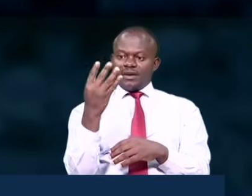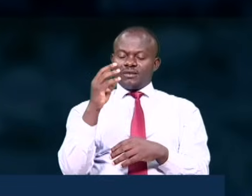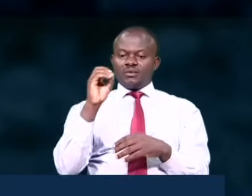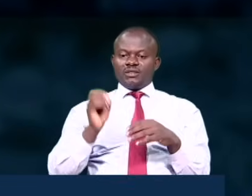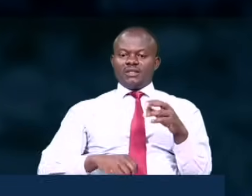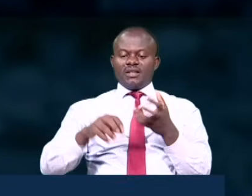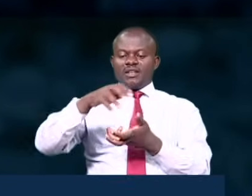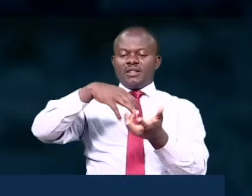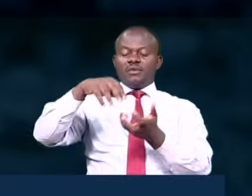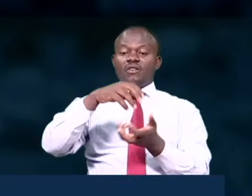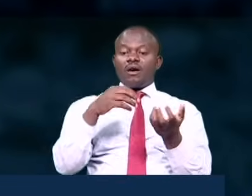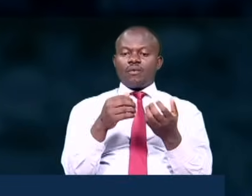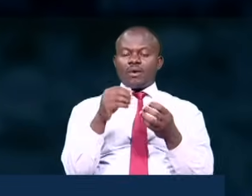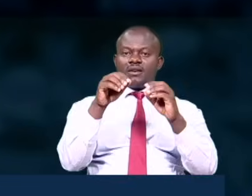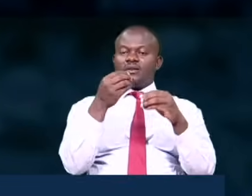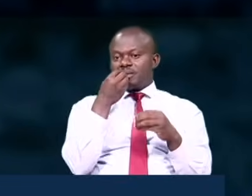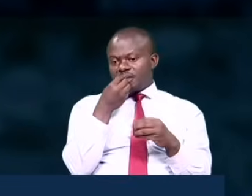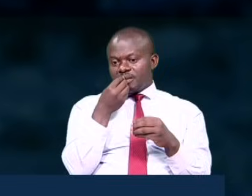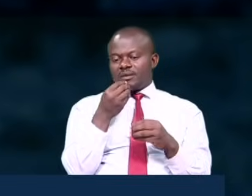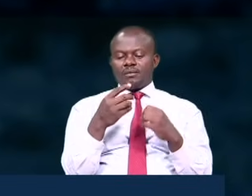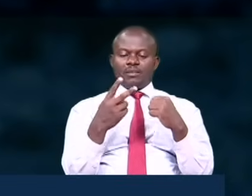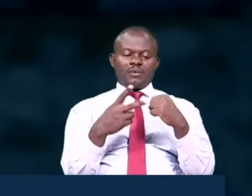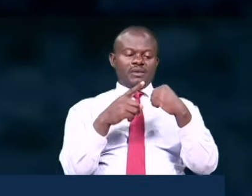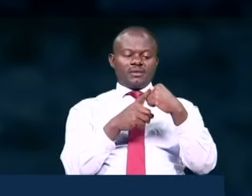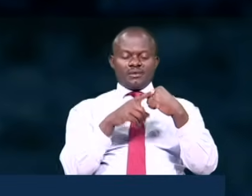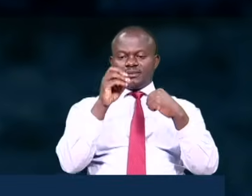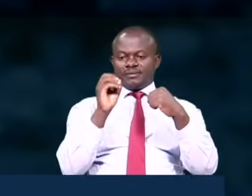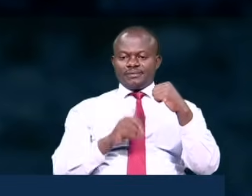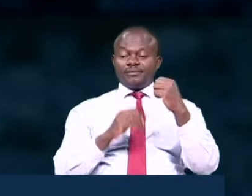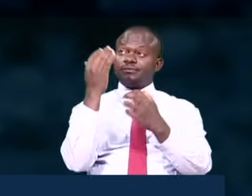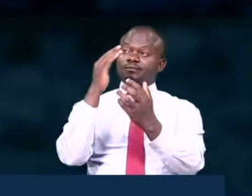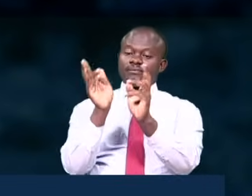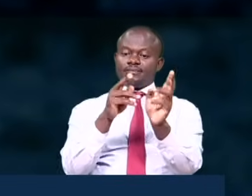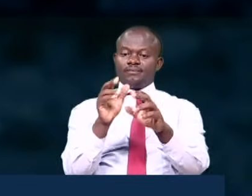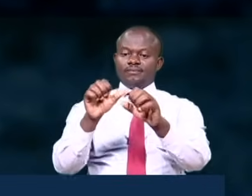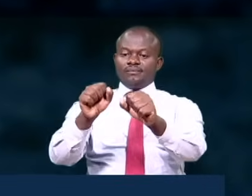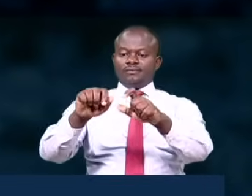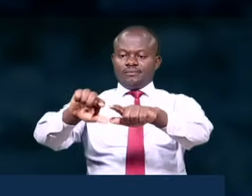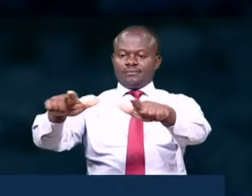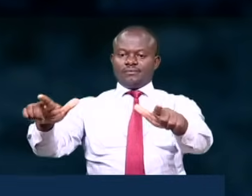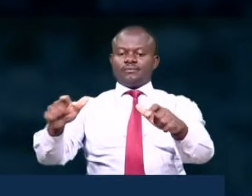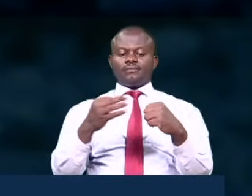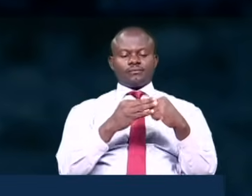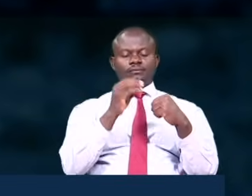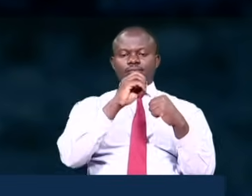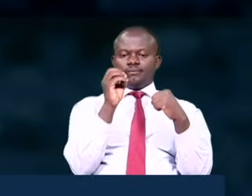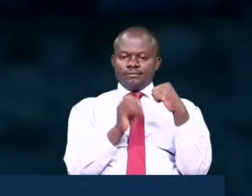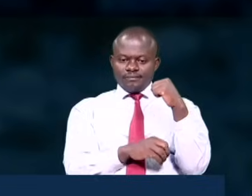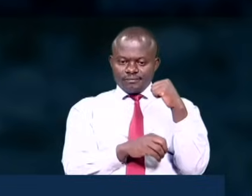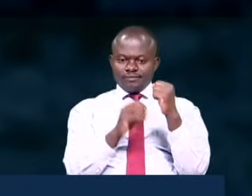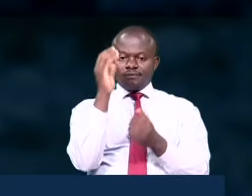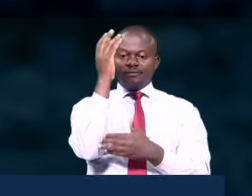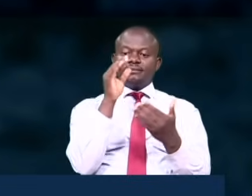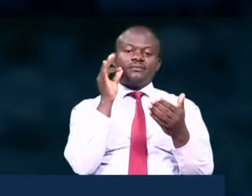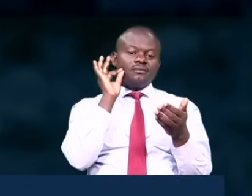bizaba ari bivangwa n'imyaka 26% byabyo ni amashyamba asanzwe yo gufata ubutaka 8% ni ibiti